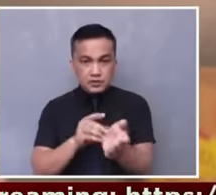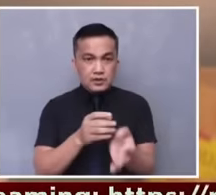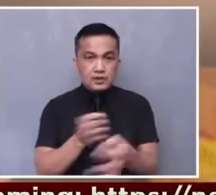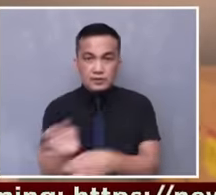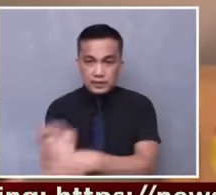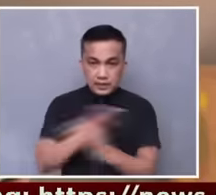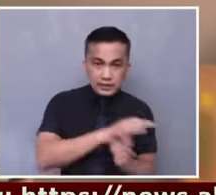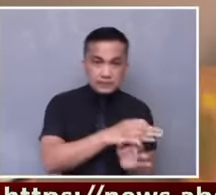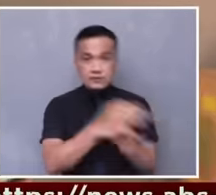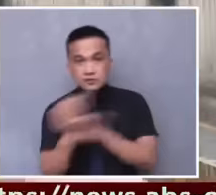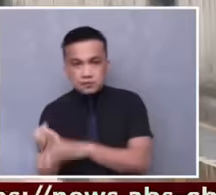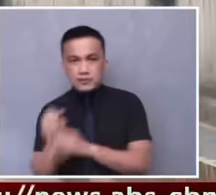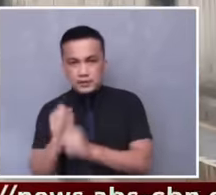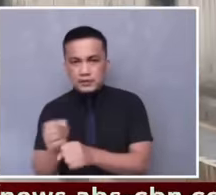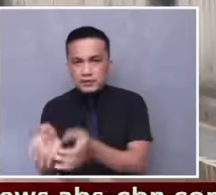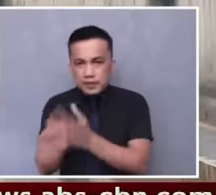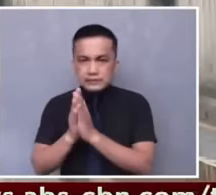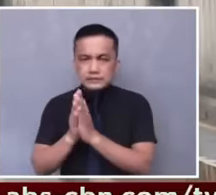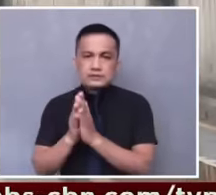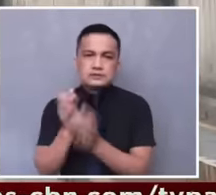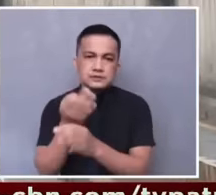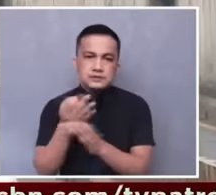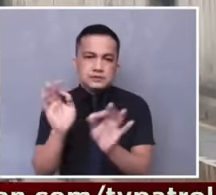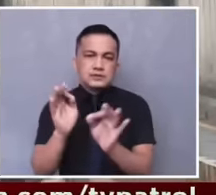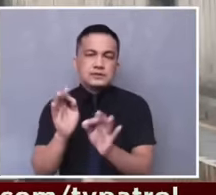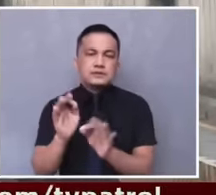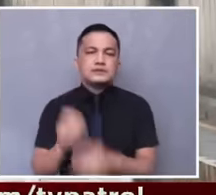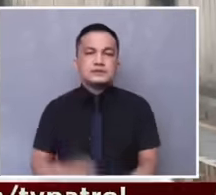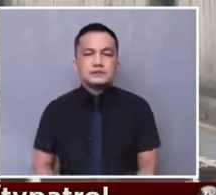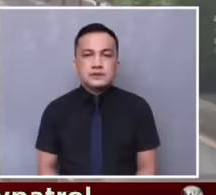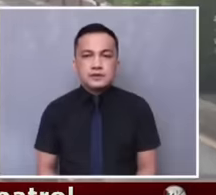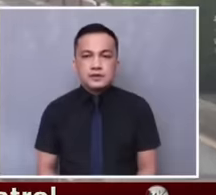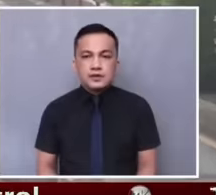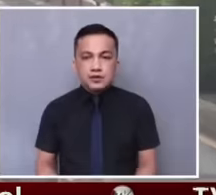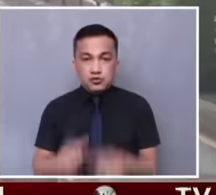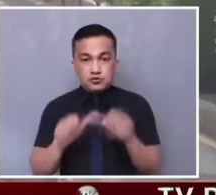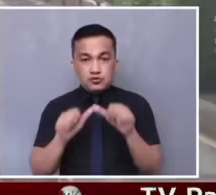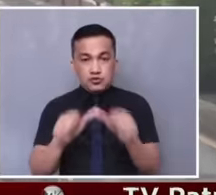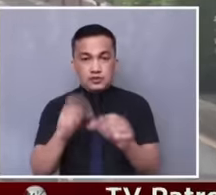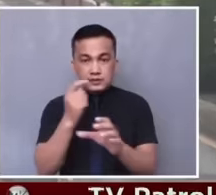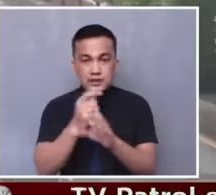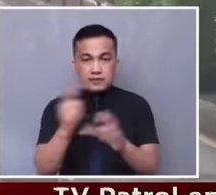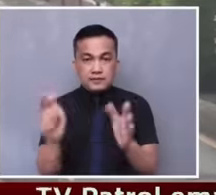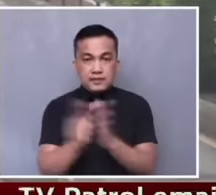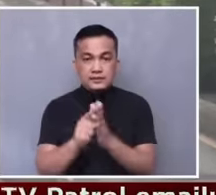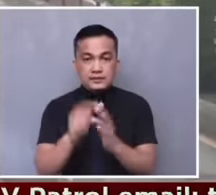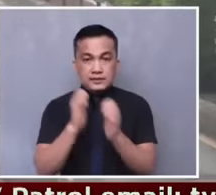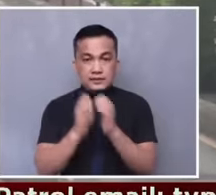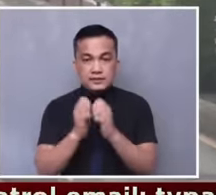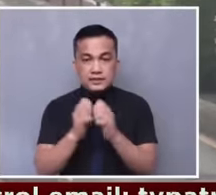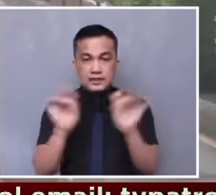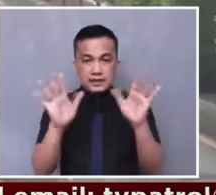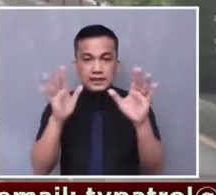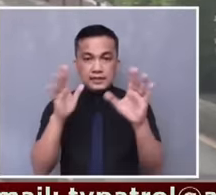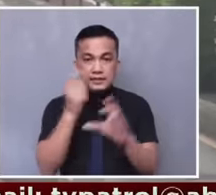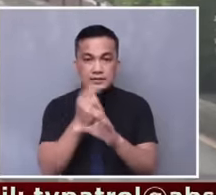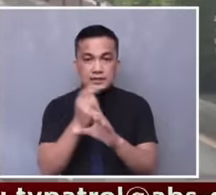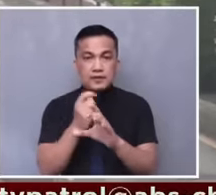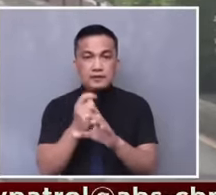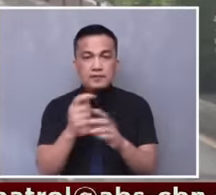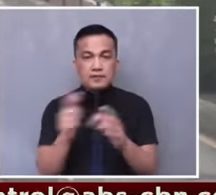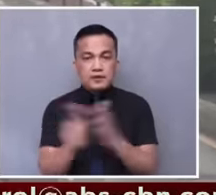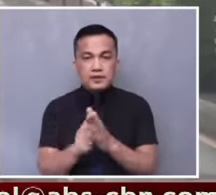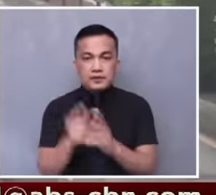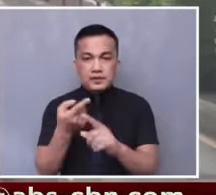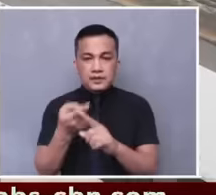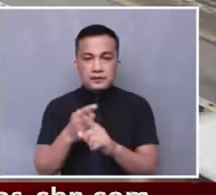humingi ng exemption. Tuloy naman ang truck ban sa EDSA at ang mga light trucks bawal na rin mula Magallanes,